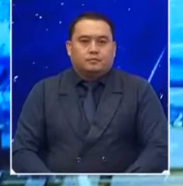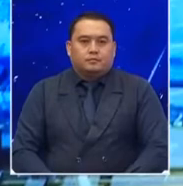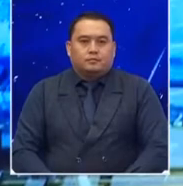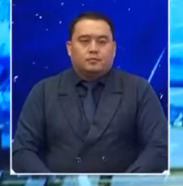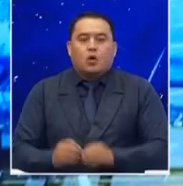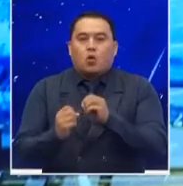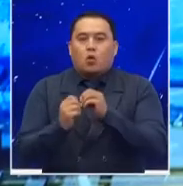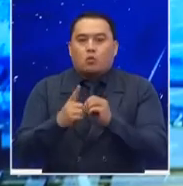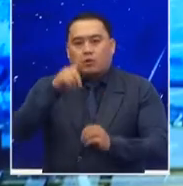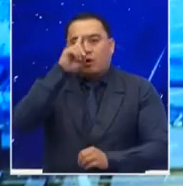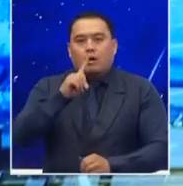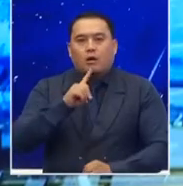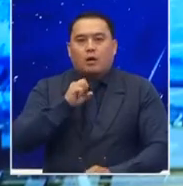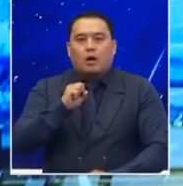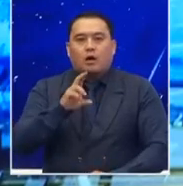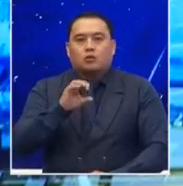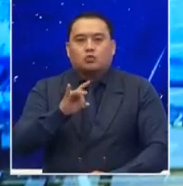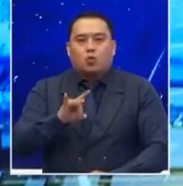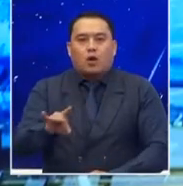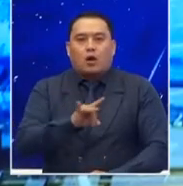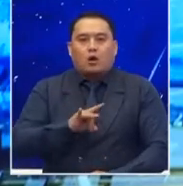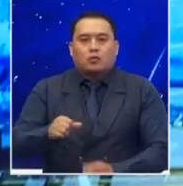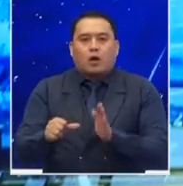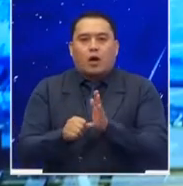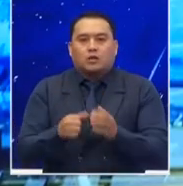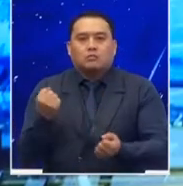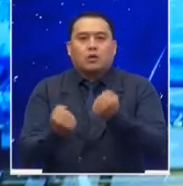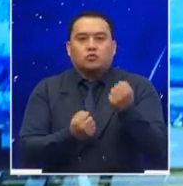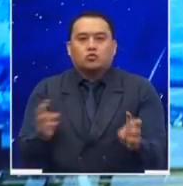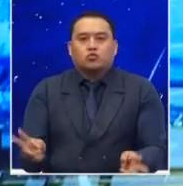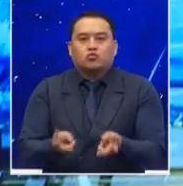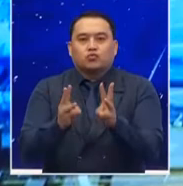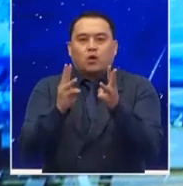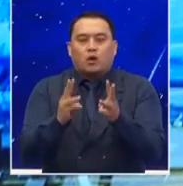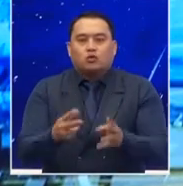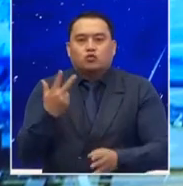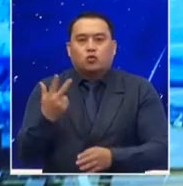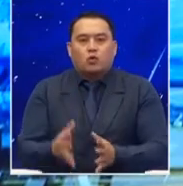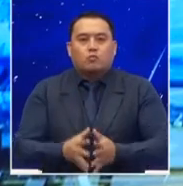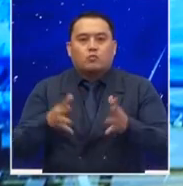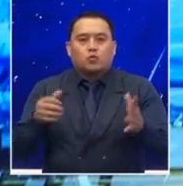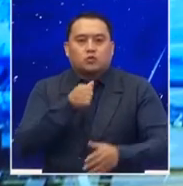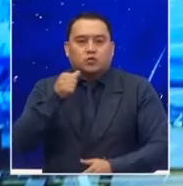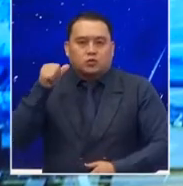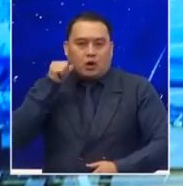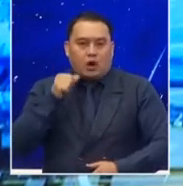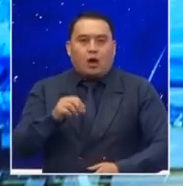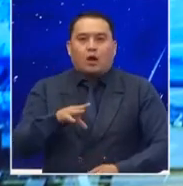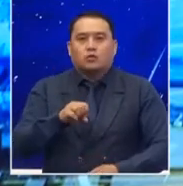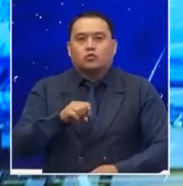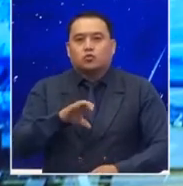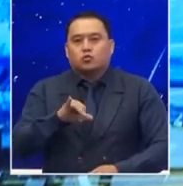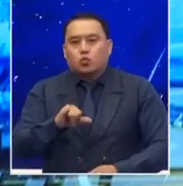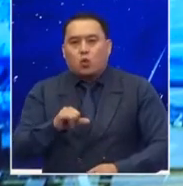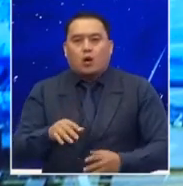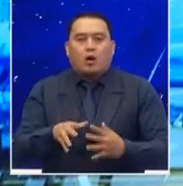Биылғы 11 айда Ақсу ауданында 6 автокөлік өртенген. Былтырғымен салыстырғанда үшеуге көп. Осы орайда Ақсулық төтенше жағдайлар саласының